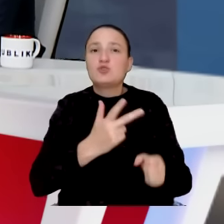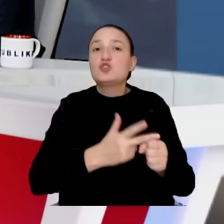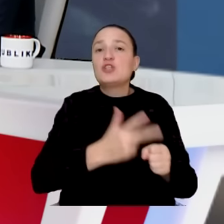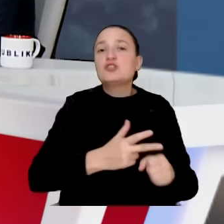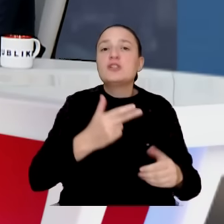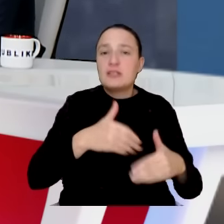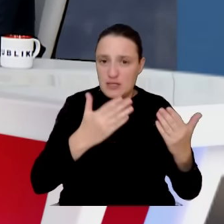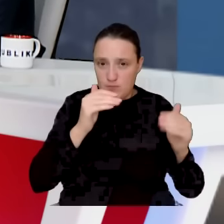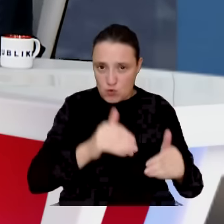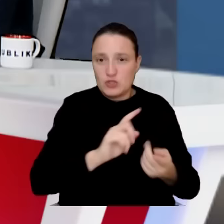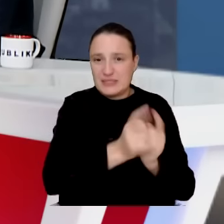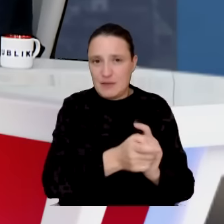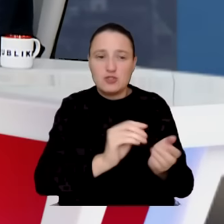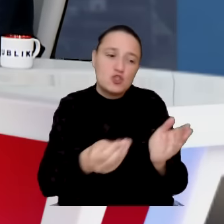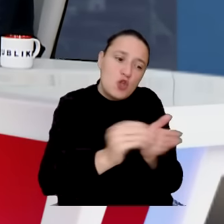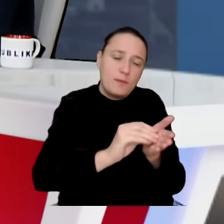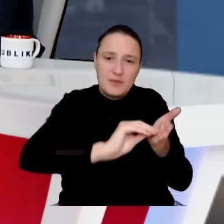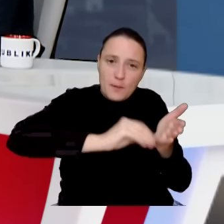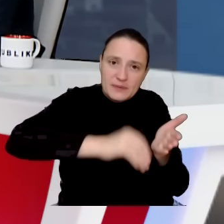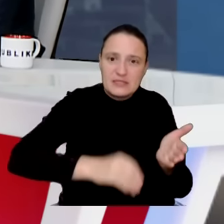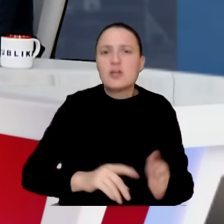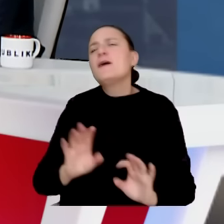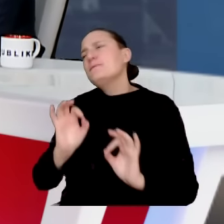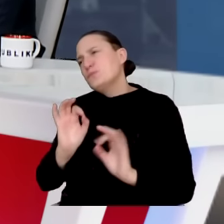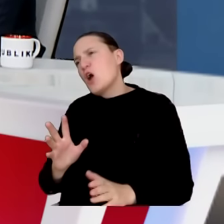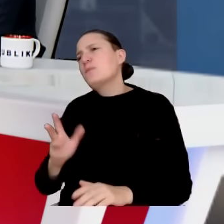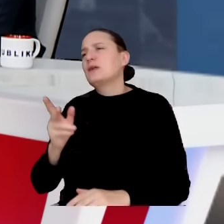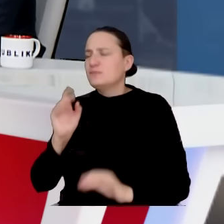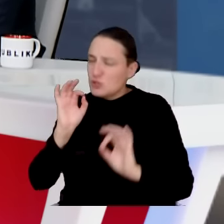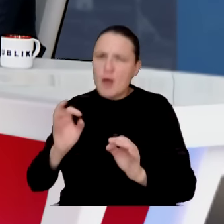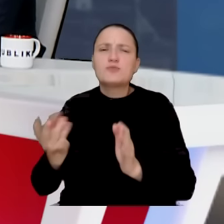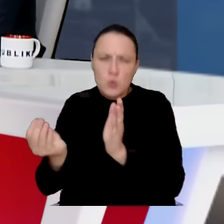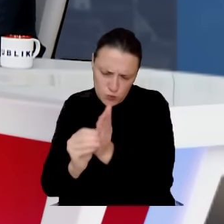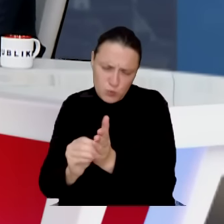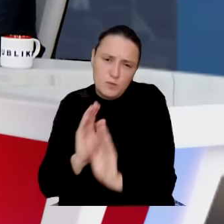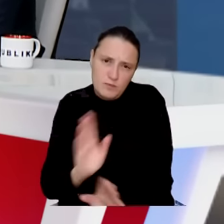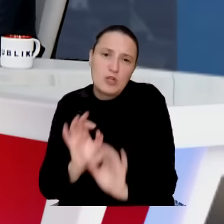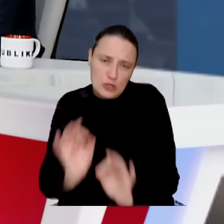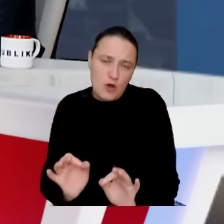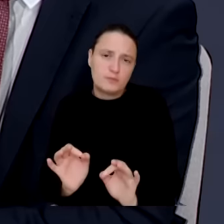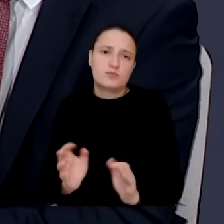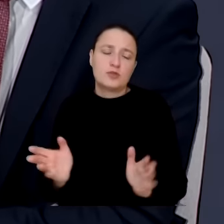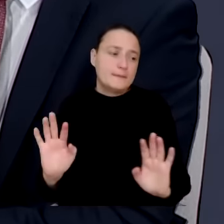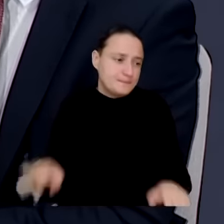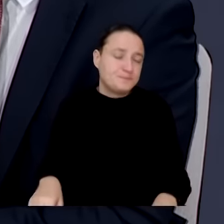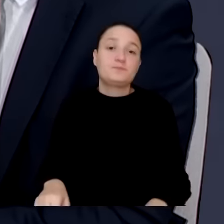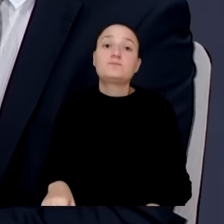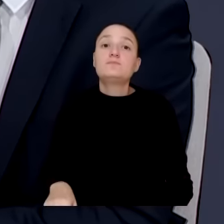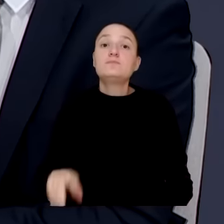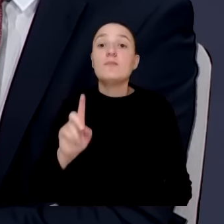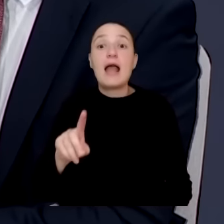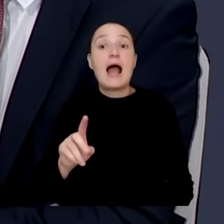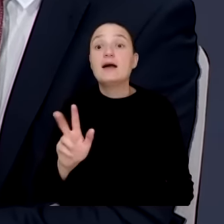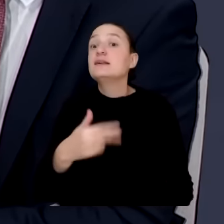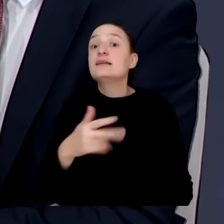chyba na wpisywanie takich dobrze Mądry polak po szkodzie Dobrze że w ogóle to zostało rzeczywiście zadeklarowane zresztą to kiedy doszło do